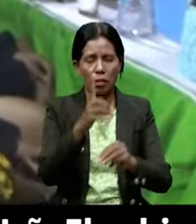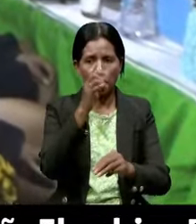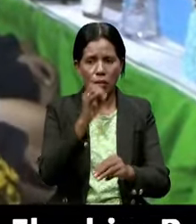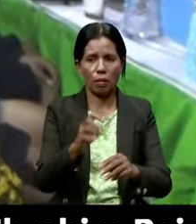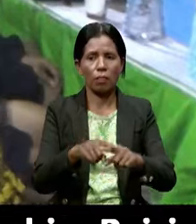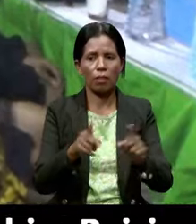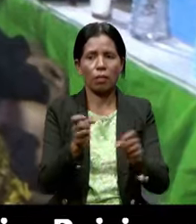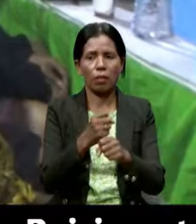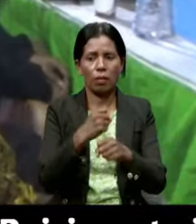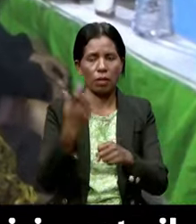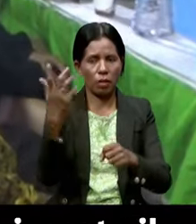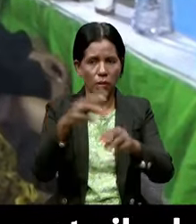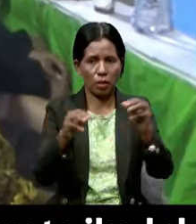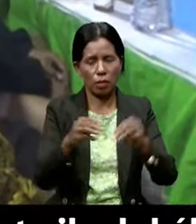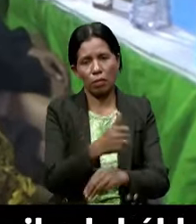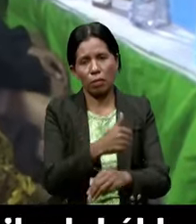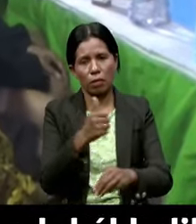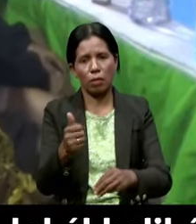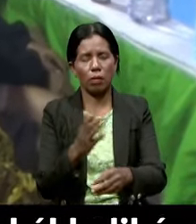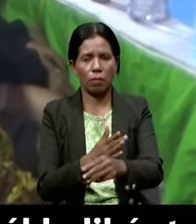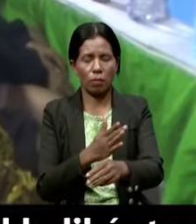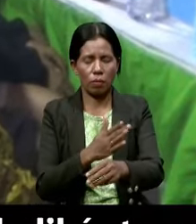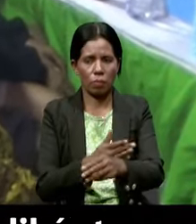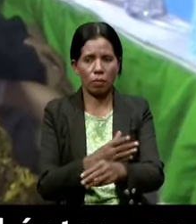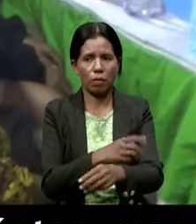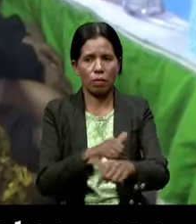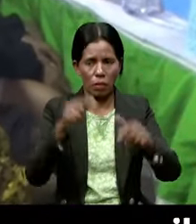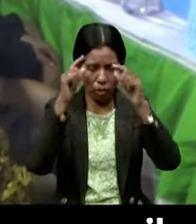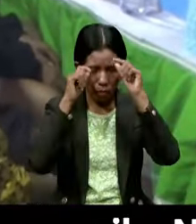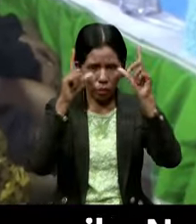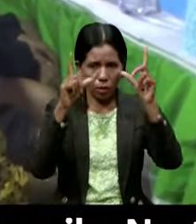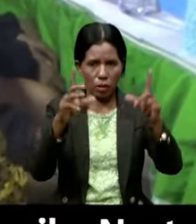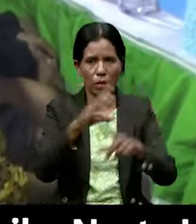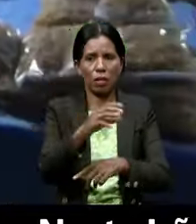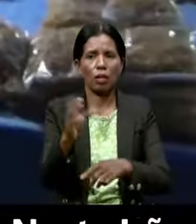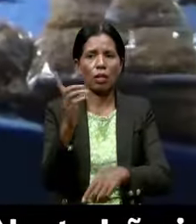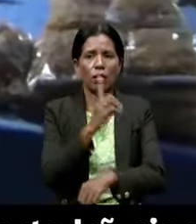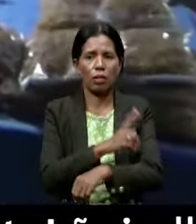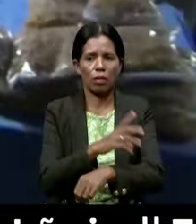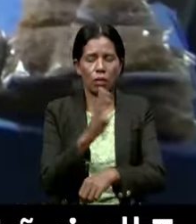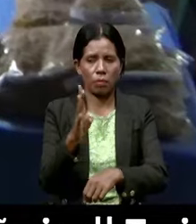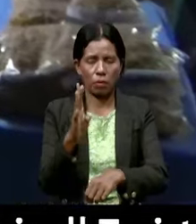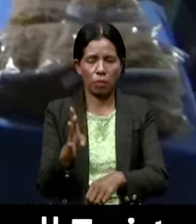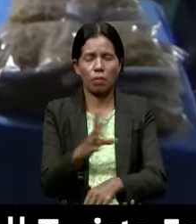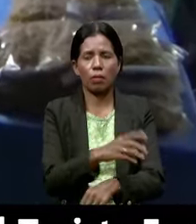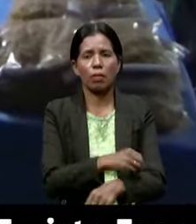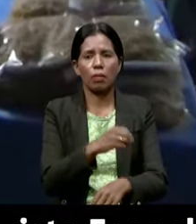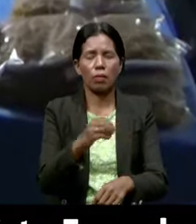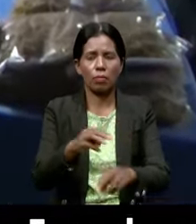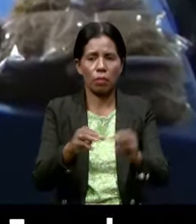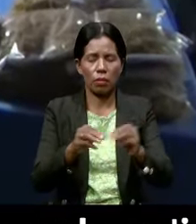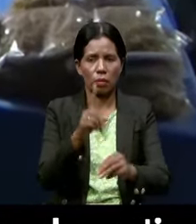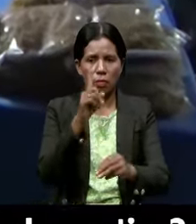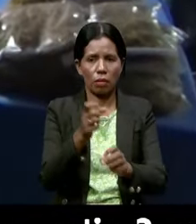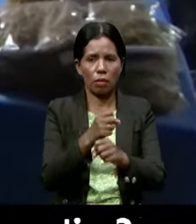mebi realiza mos ia municipio Siraseluk, ho li promove produto lokal ia teritorio nasional, durante lorong Hatnulu Resing Ida. No kada municipio Ida